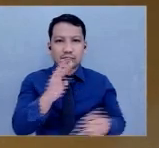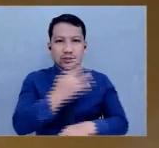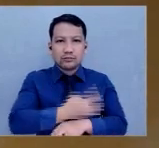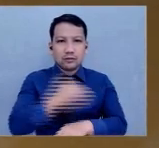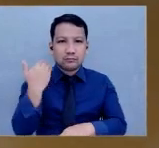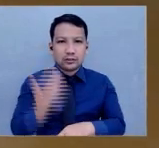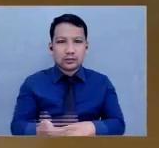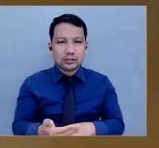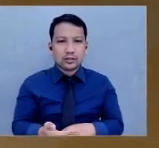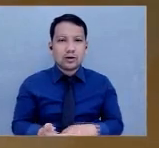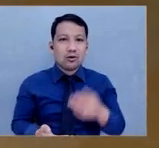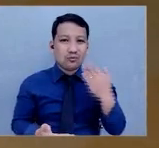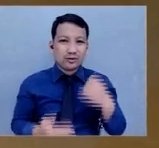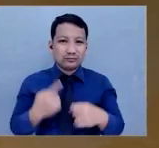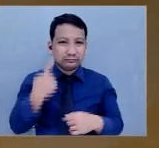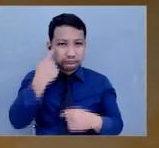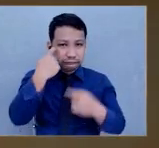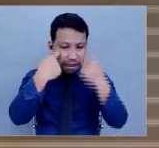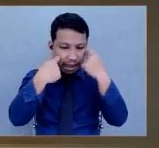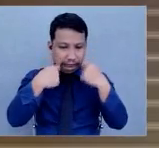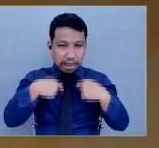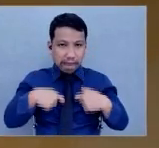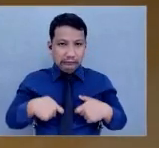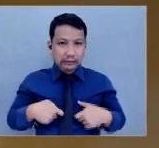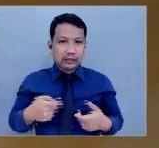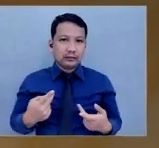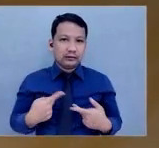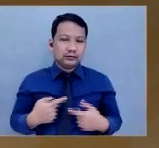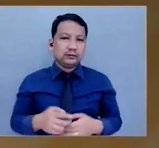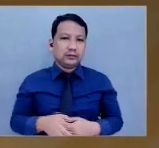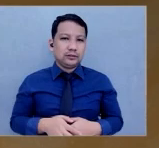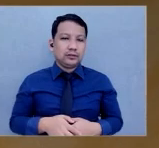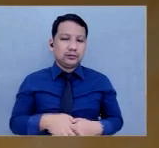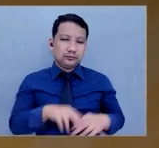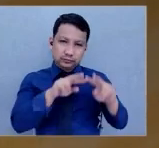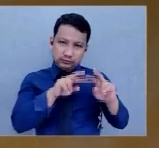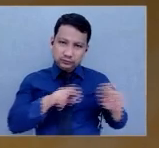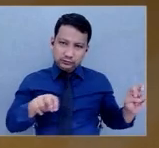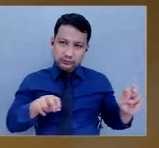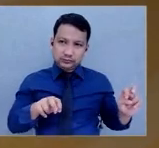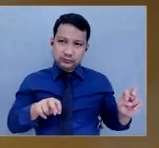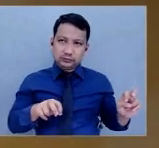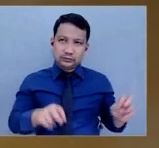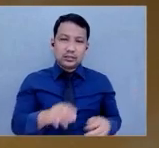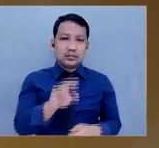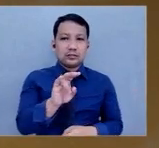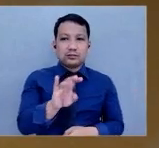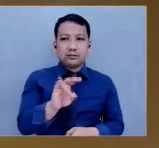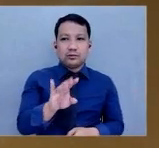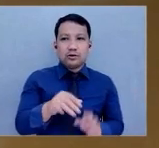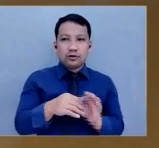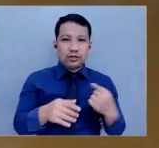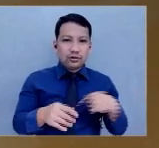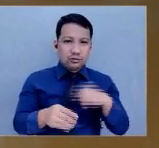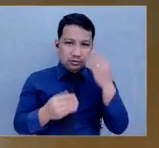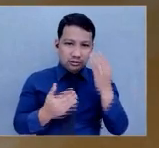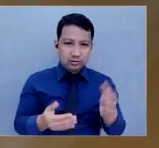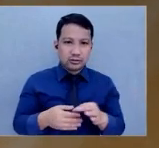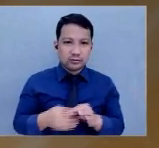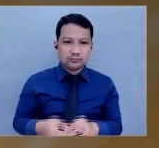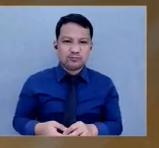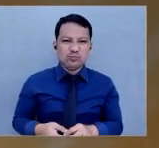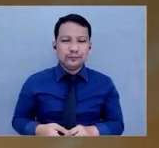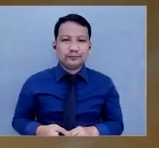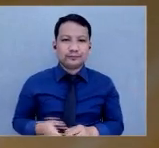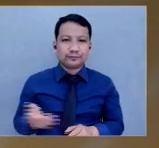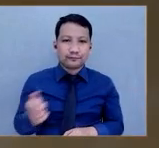dahil may mga uod na sa ilang bahagi ng katawan. Base sa investigasyon, 17 gulang ang grade 12 student na biktima. Tumanggi